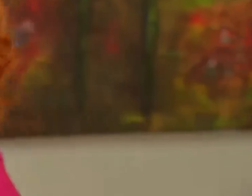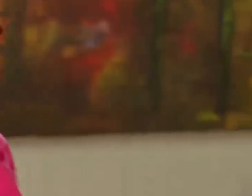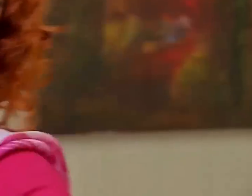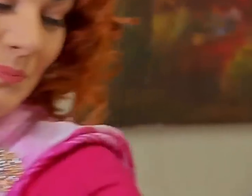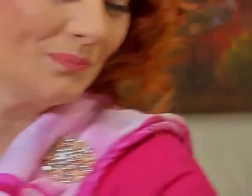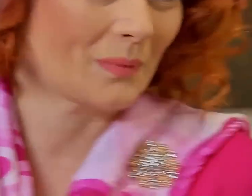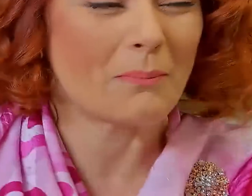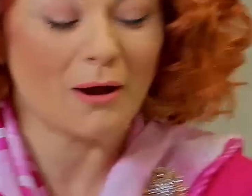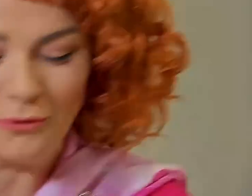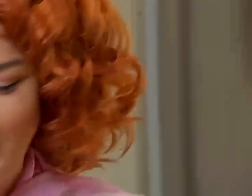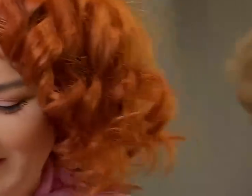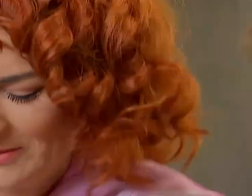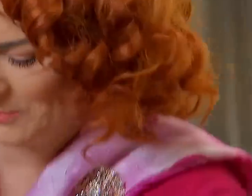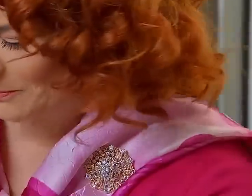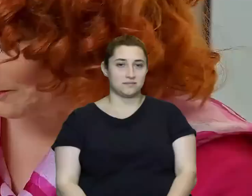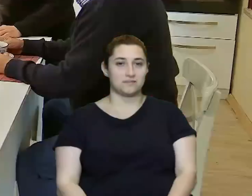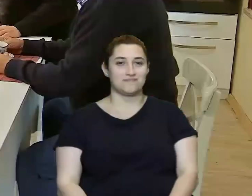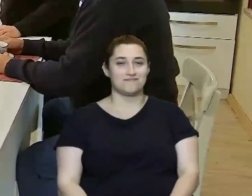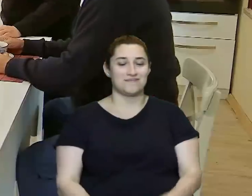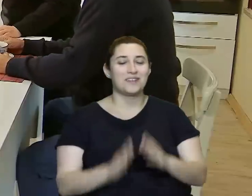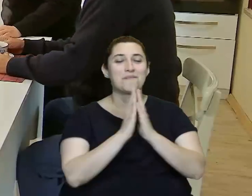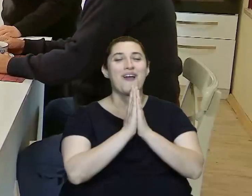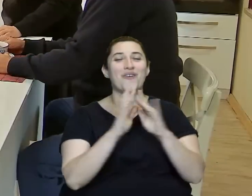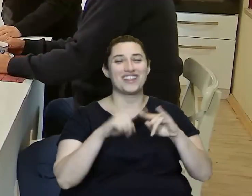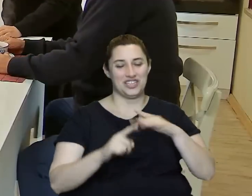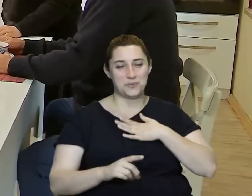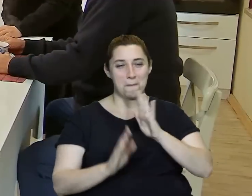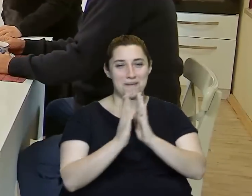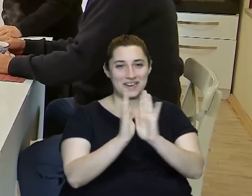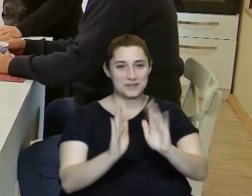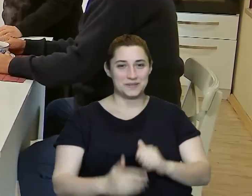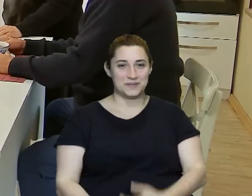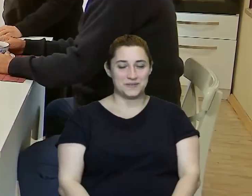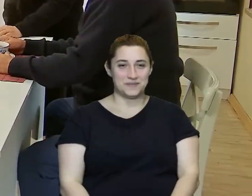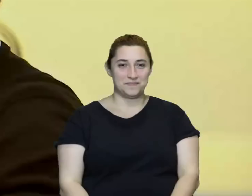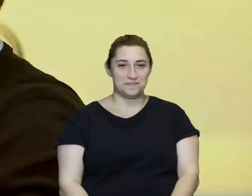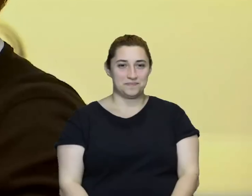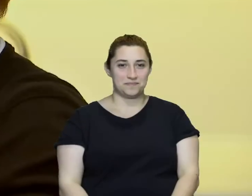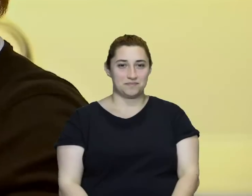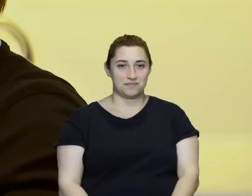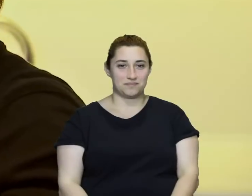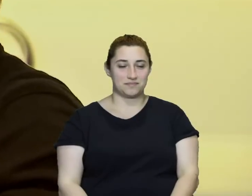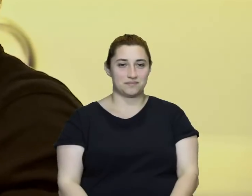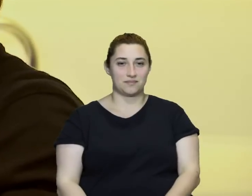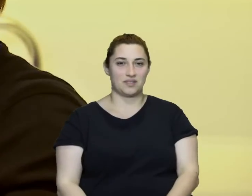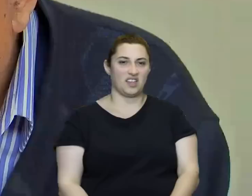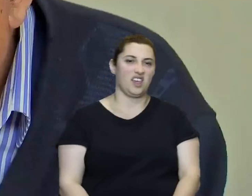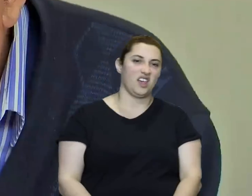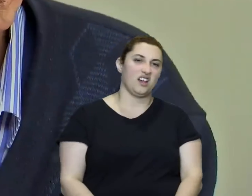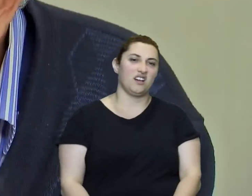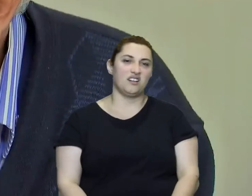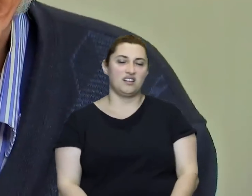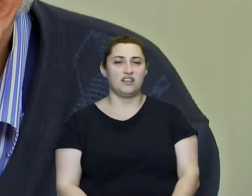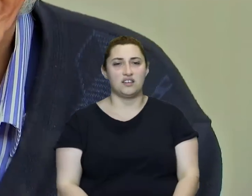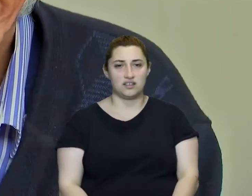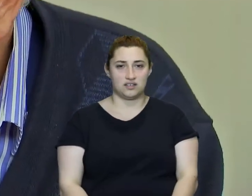gayet motive bir ifadeyle tezgaha geçti. Pardon. çekmece açtı. Öteki hediye ne yaptığını anlamaya